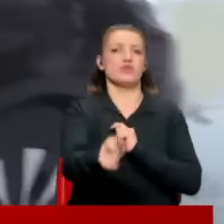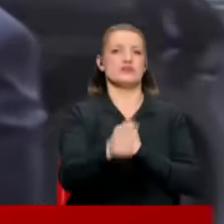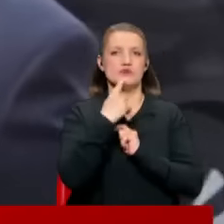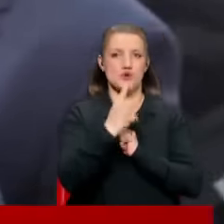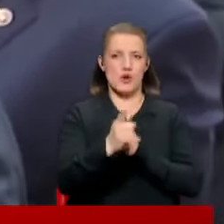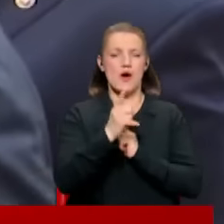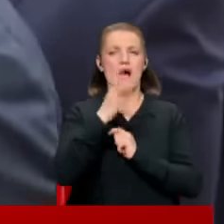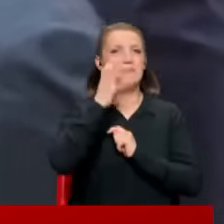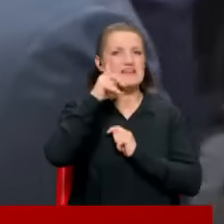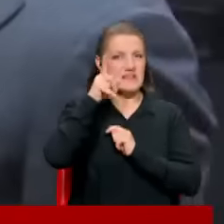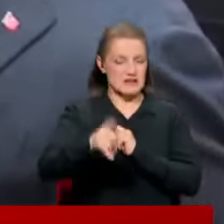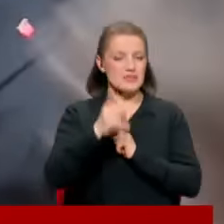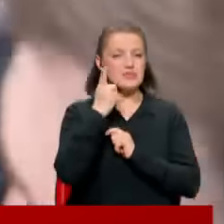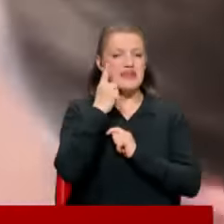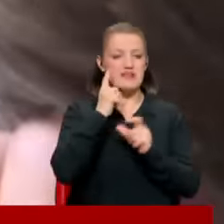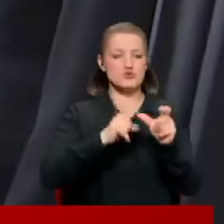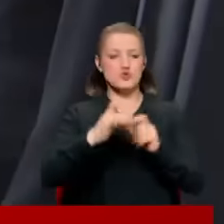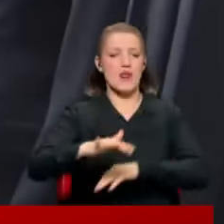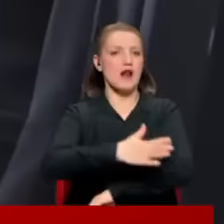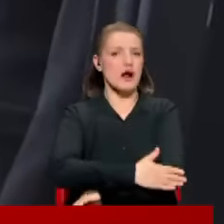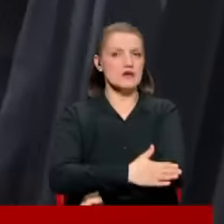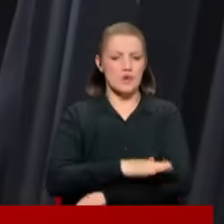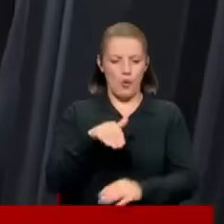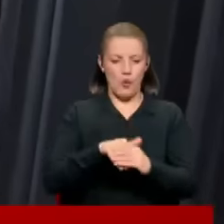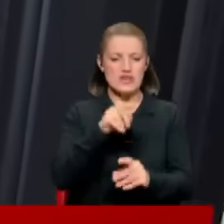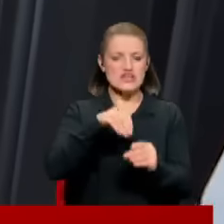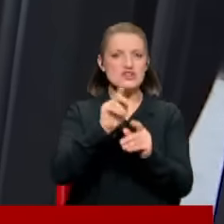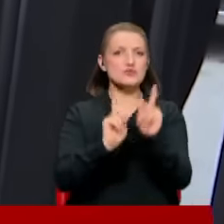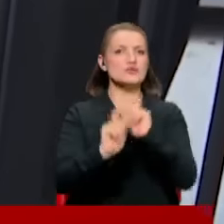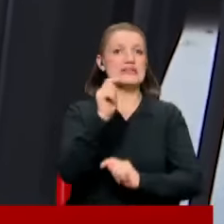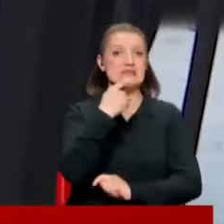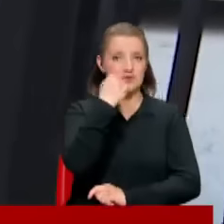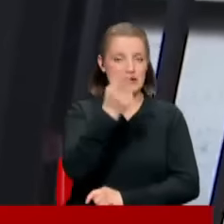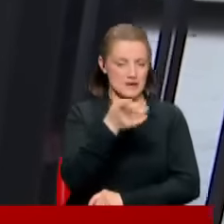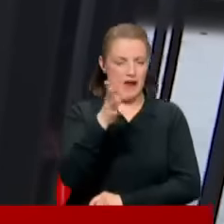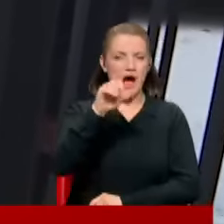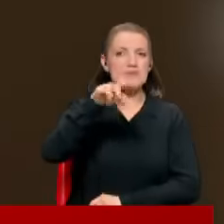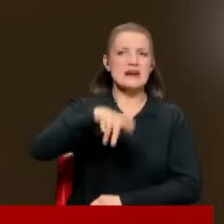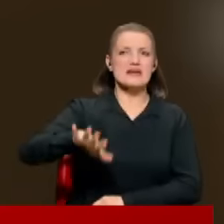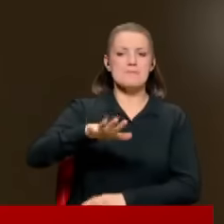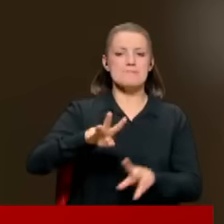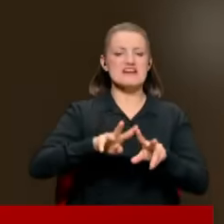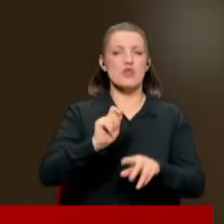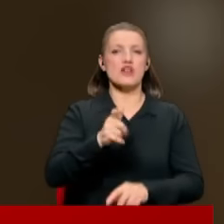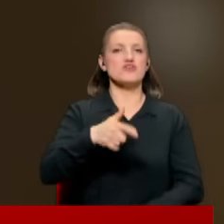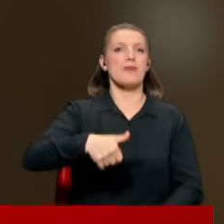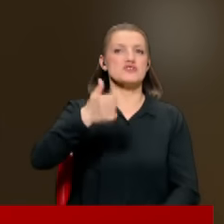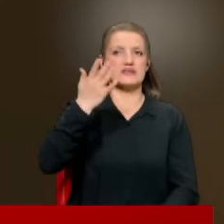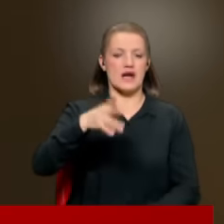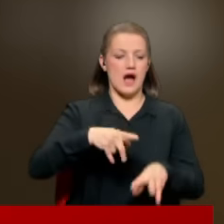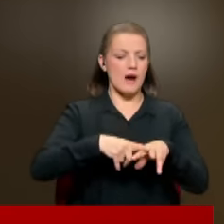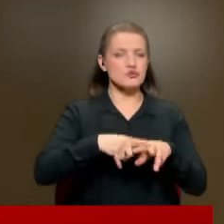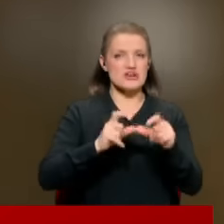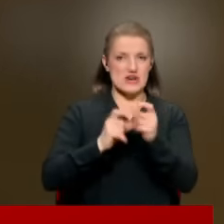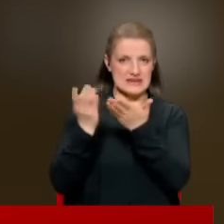Amasya, Merzifon'da da devletin sosyal yardımının o için kullanıldığını söylerken AK Parti'nin Merzifon ilçe başkanı